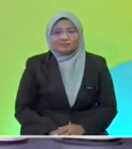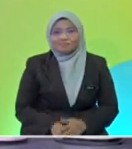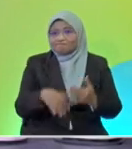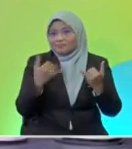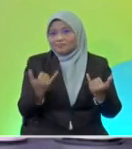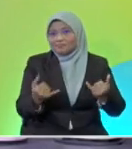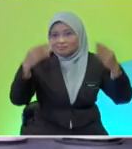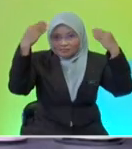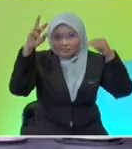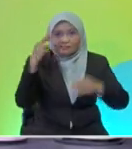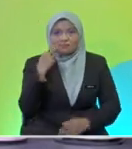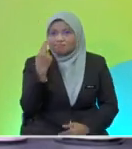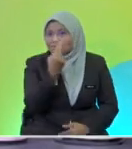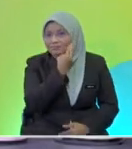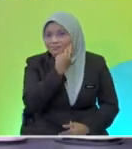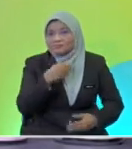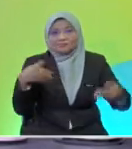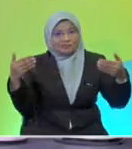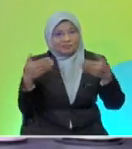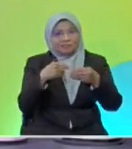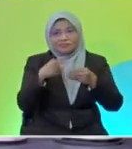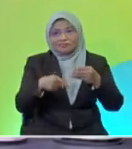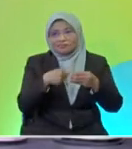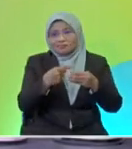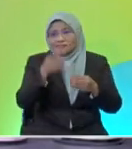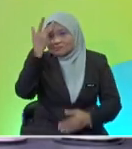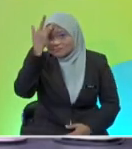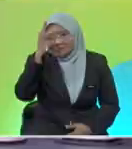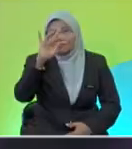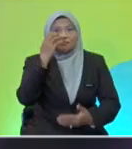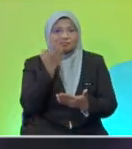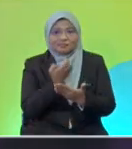tentang bijak ekonomi yang macam-macam